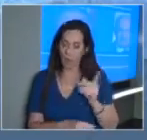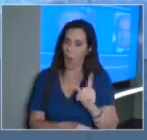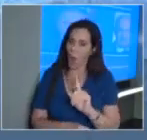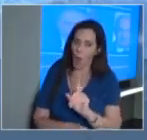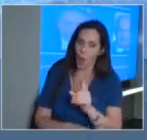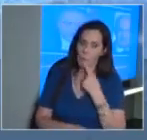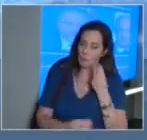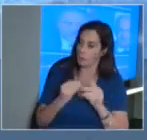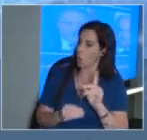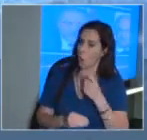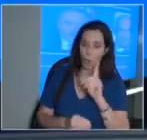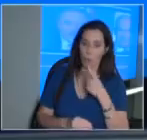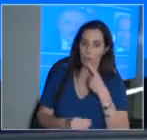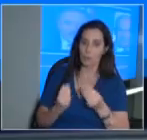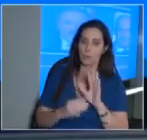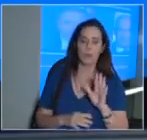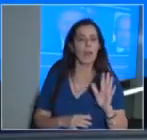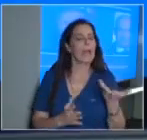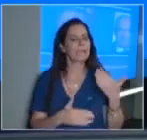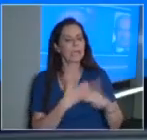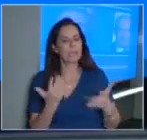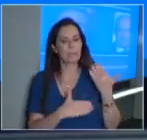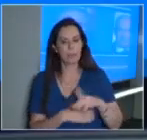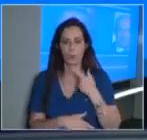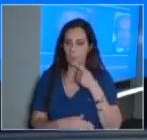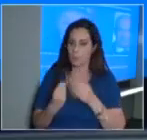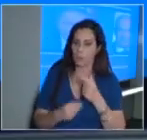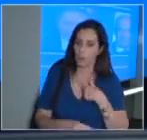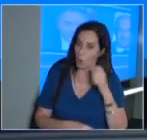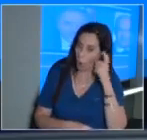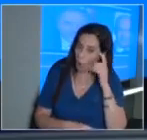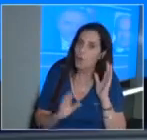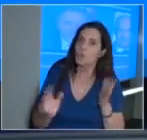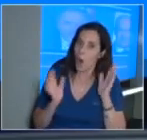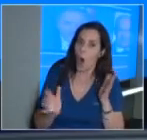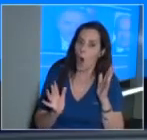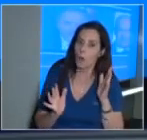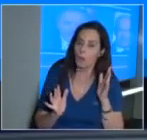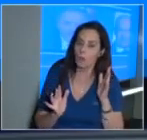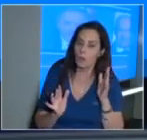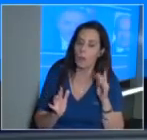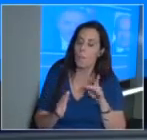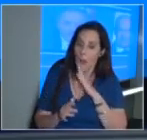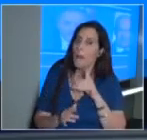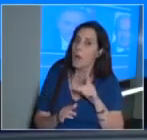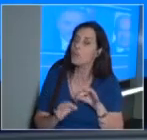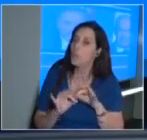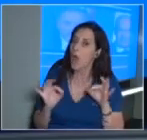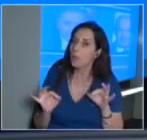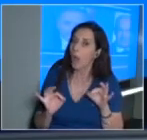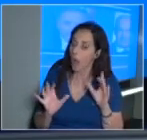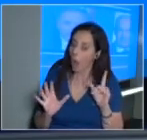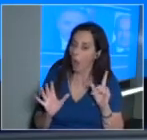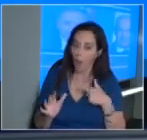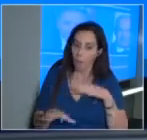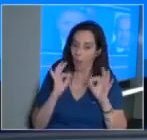אמרתי הכל משחק. ממש לא אמרתי הכל משחק. איך אתה מעריך שזה ייגמר? לא אמרתי הכל משחק. אני חושש מאוד. בחירות או ממשלה? מכדור השלג הזה שעלול לגדול, כן,